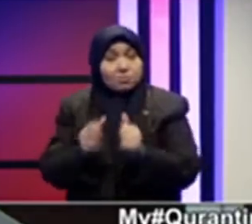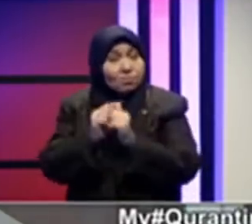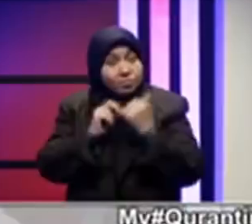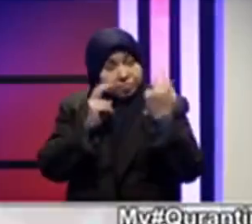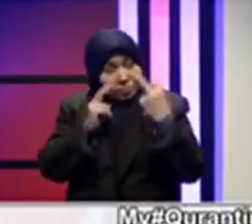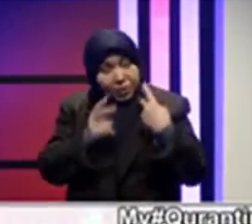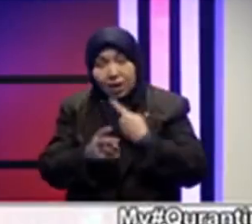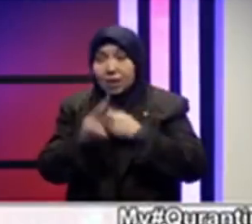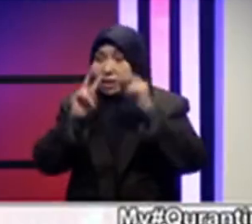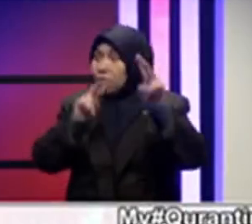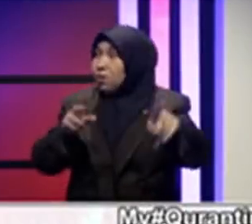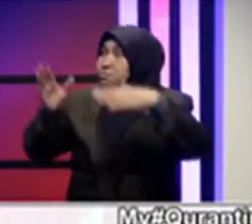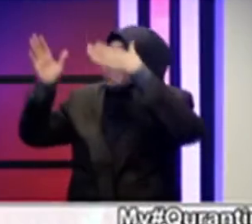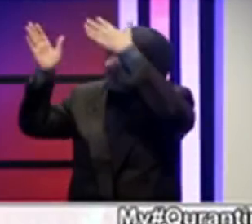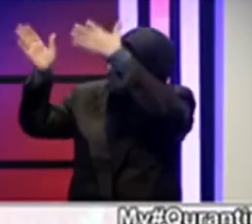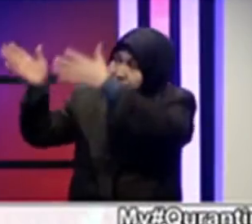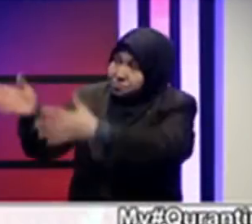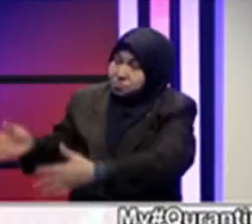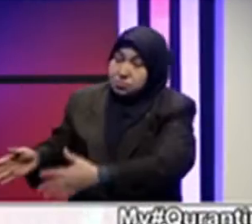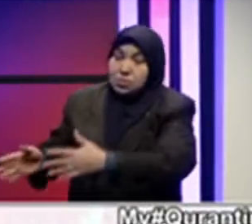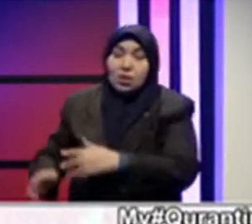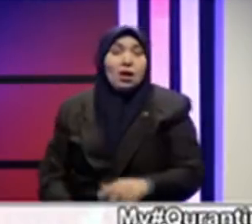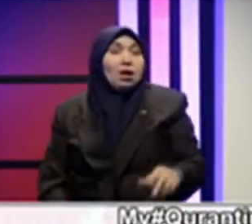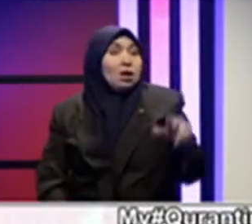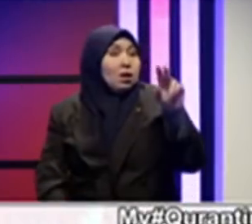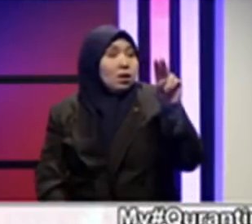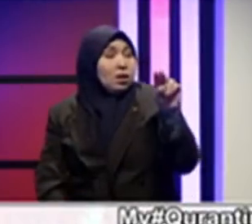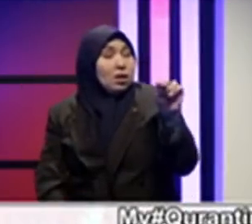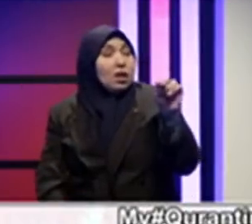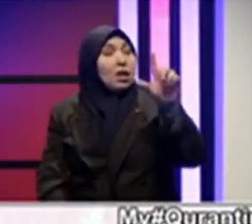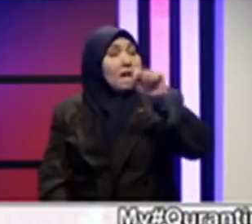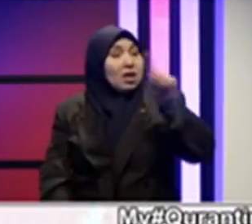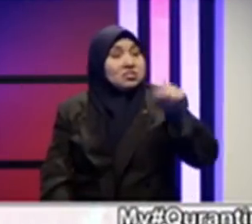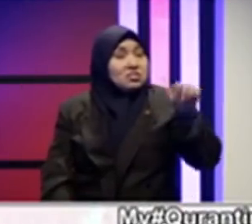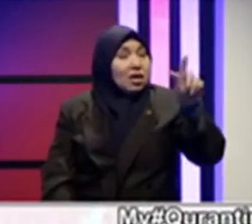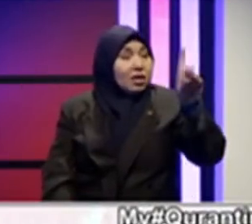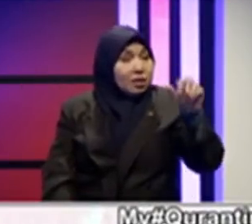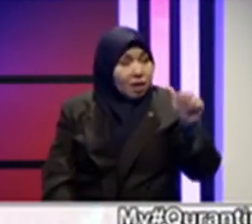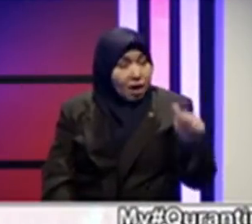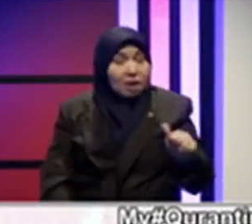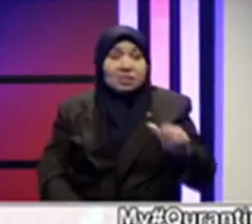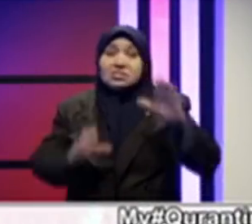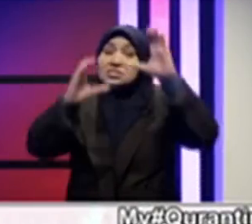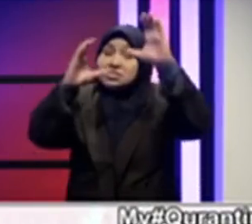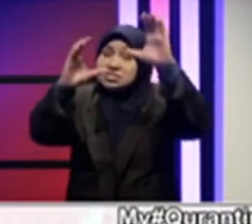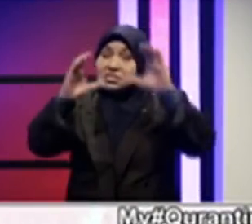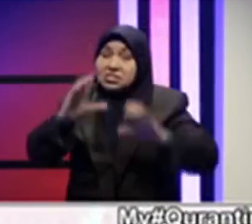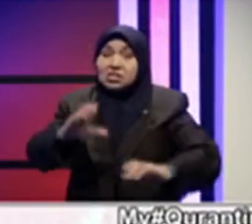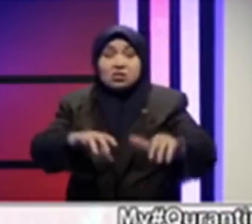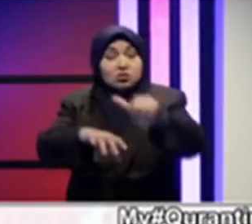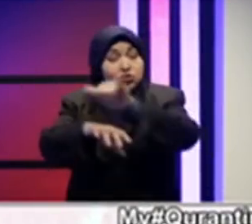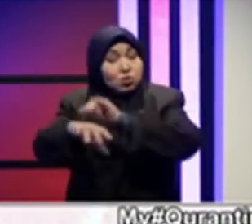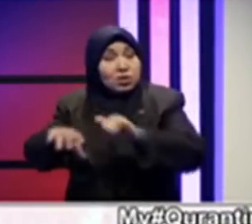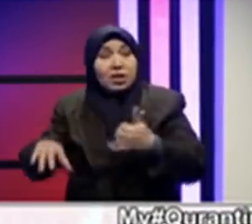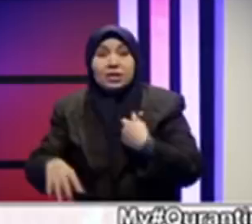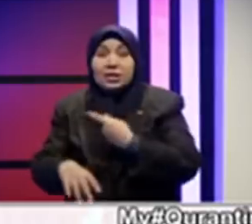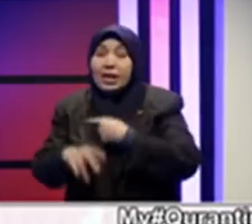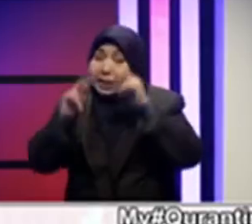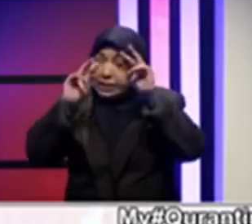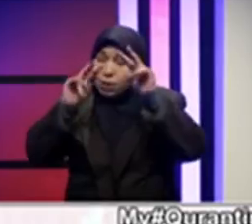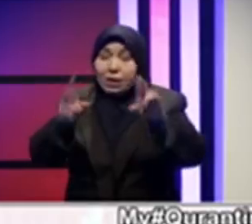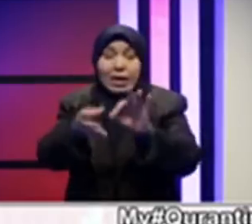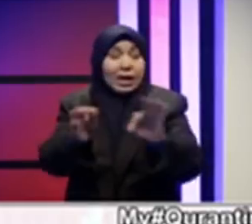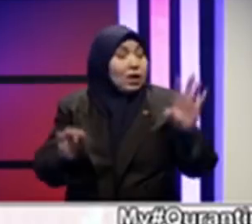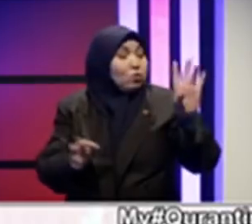saksikan ladza ataupun ladzada. Ini adalah ciri syurga yang kita akan tengok pada ayat 71